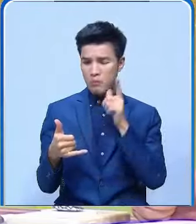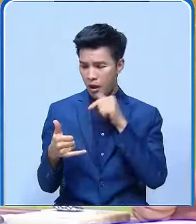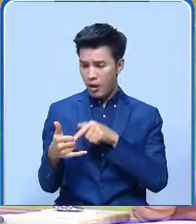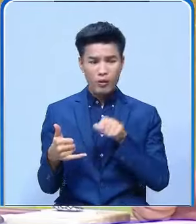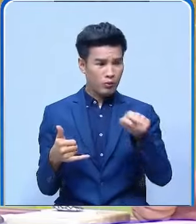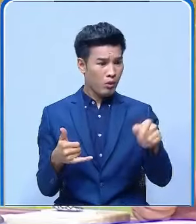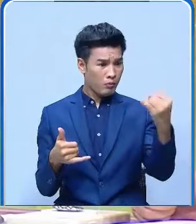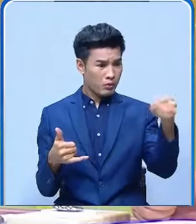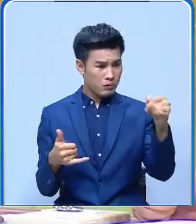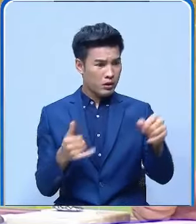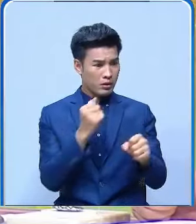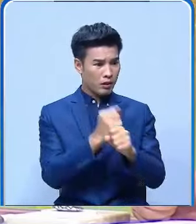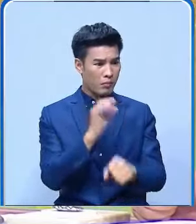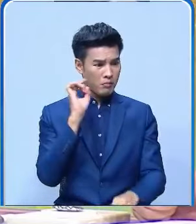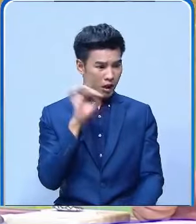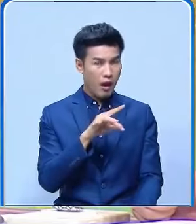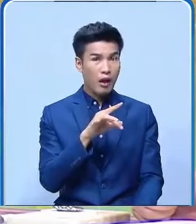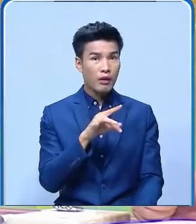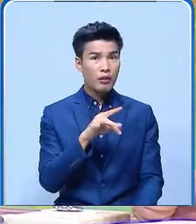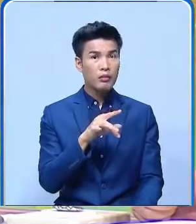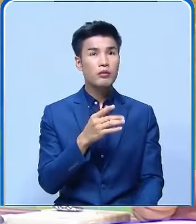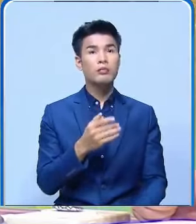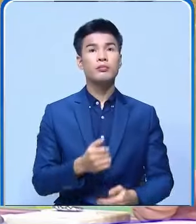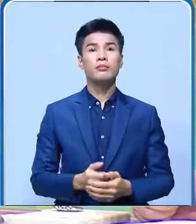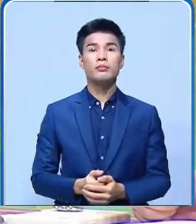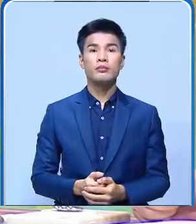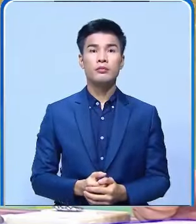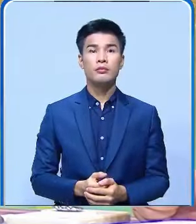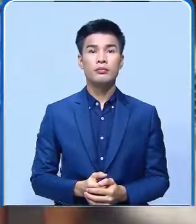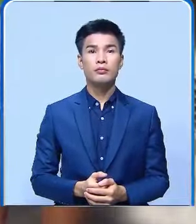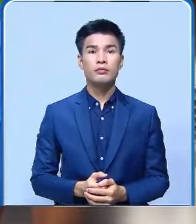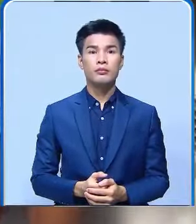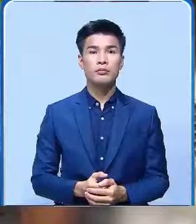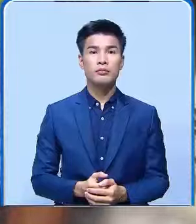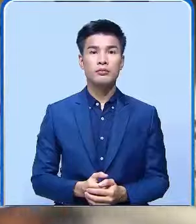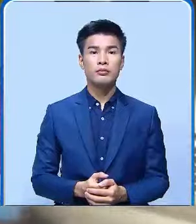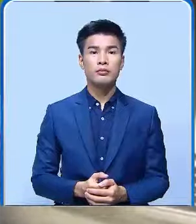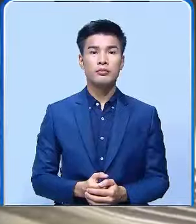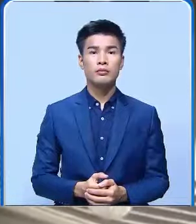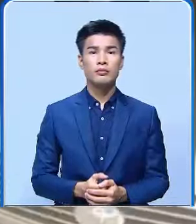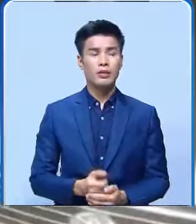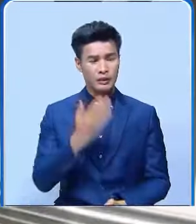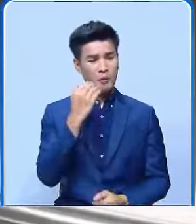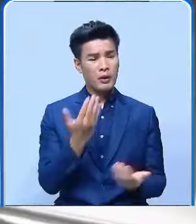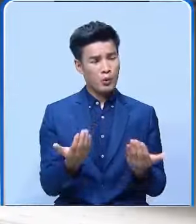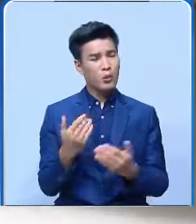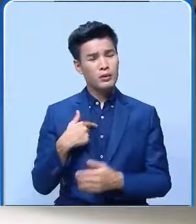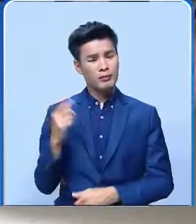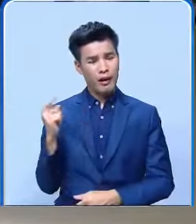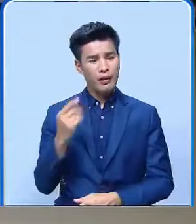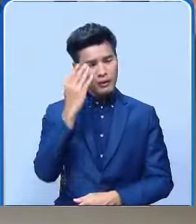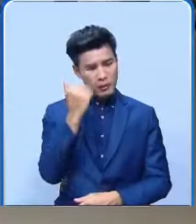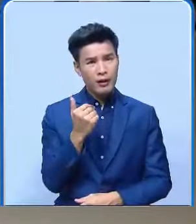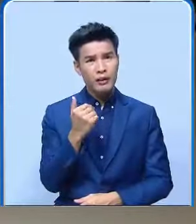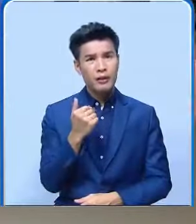ของบ้านทำเกินกว่าเหตุครับไปฟังเสียงแม่กันหน่อยครับ ทำลูกเป็นอย่างเง ี้ยมาเล่นมาเล่นม าเล่นมา เล่นมาเล่นม